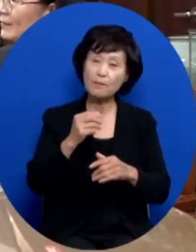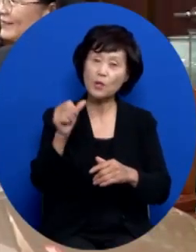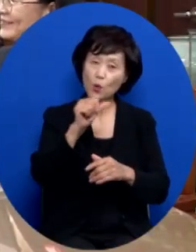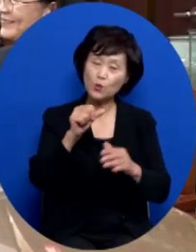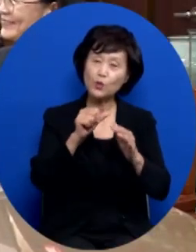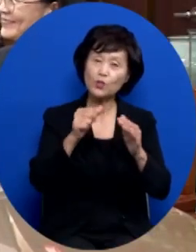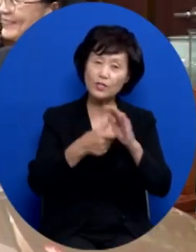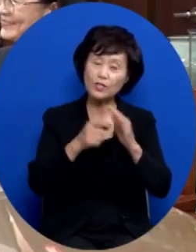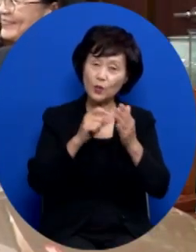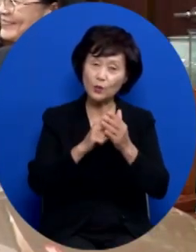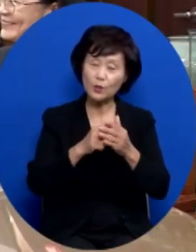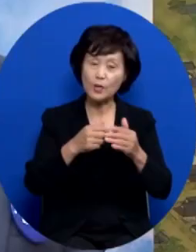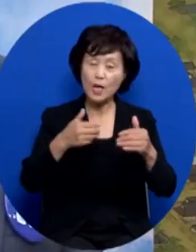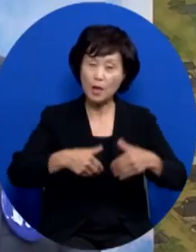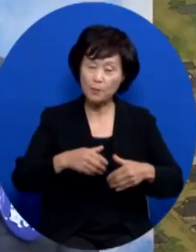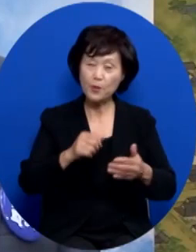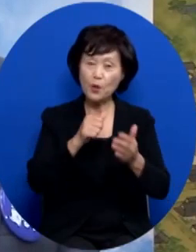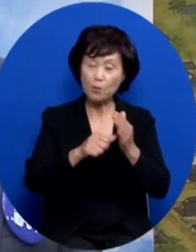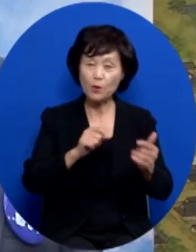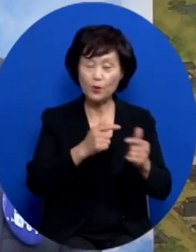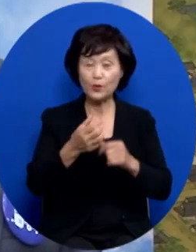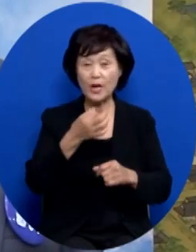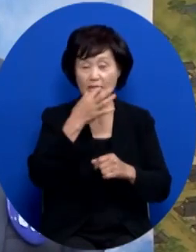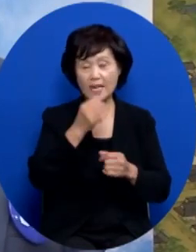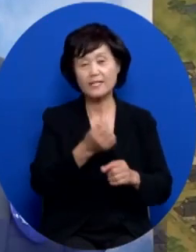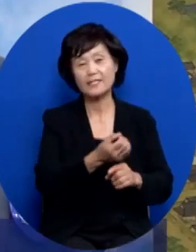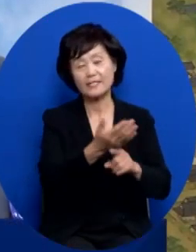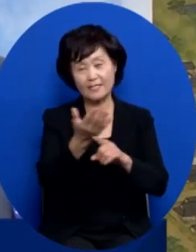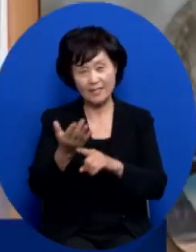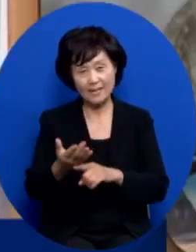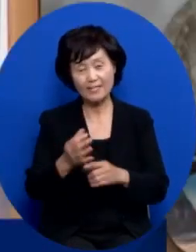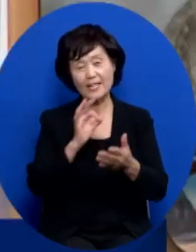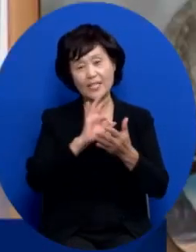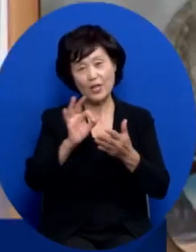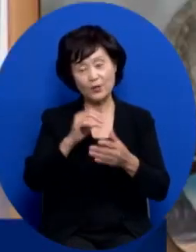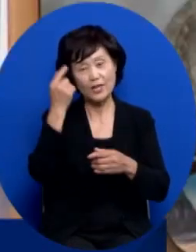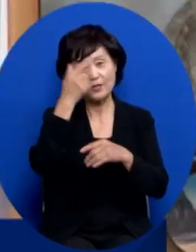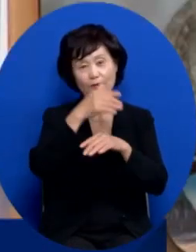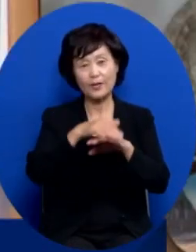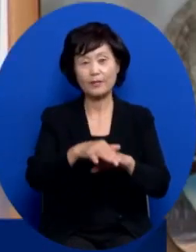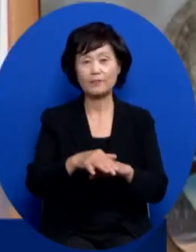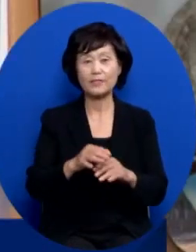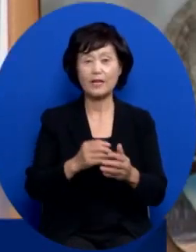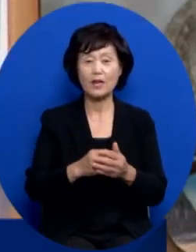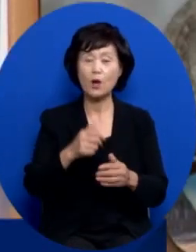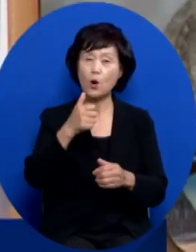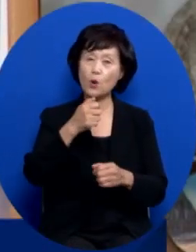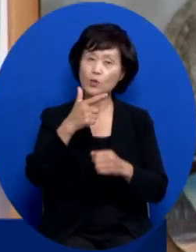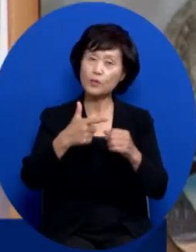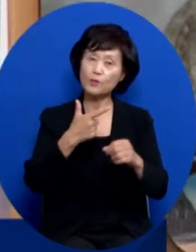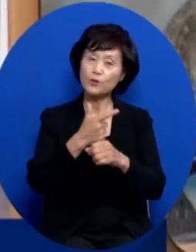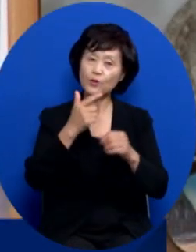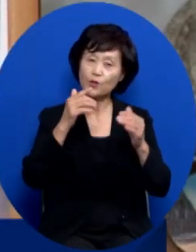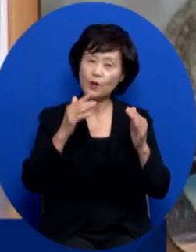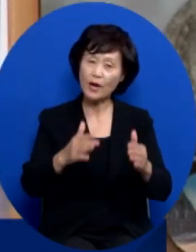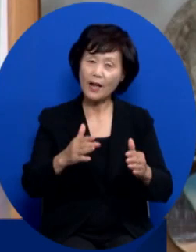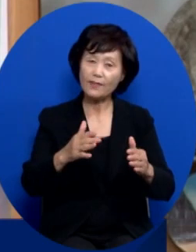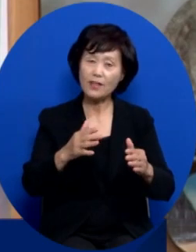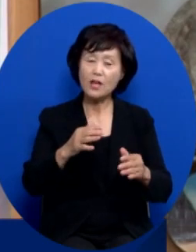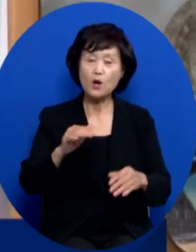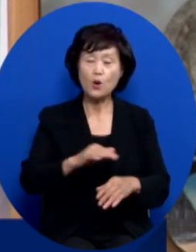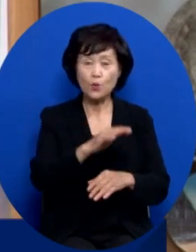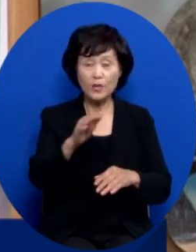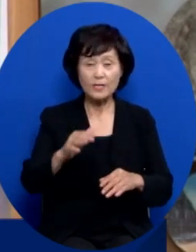생필품과 쌀 등을 전달하는 데 사용될 예정입니다. 지난 56년 동안에 저희 국가조찬기도회는